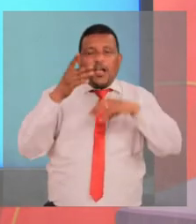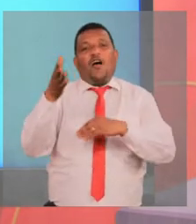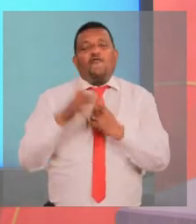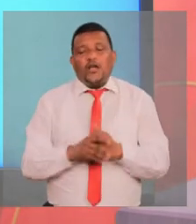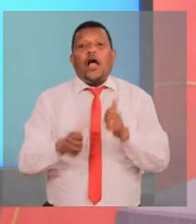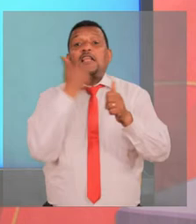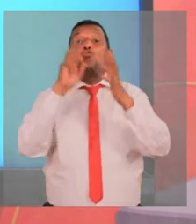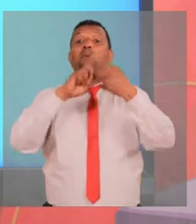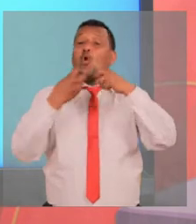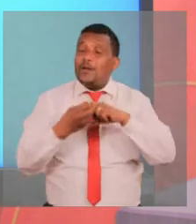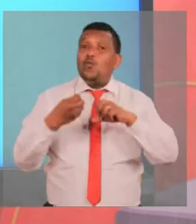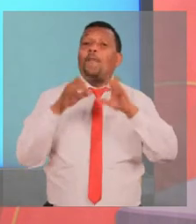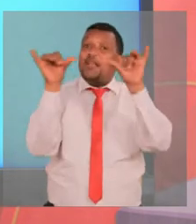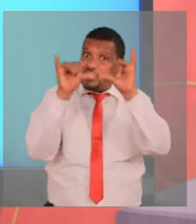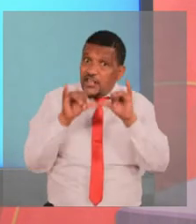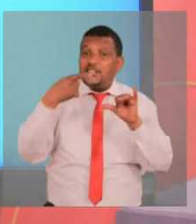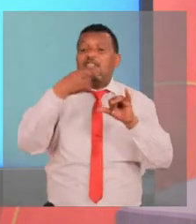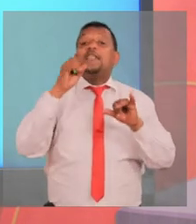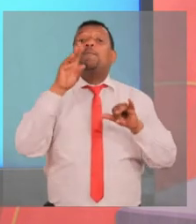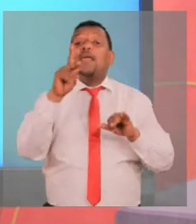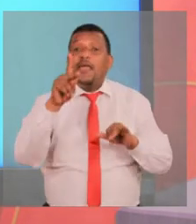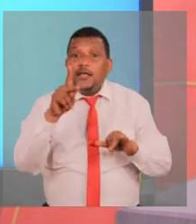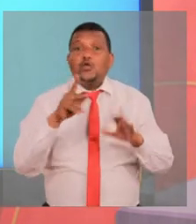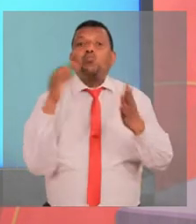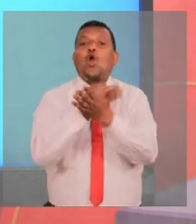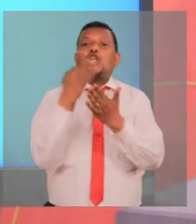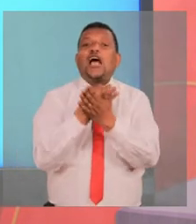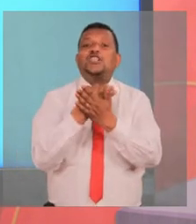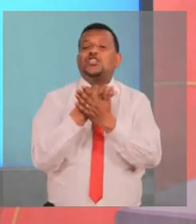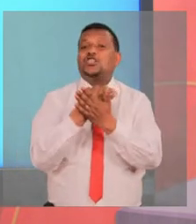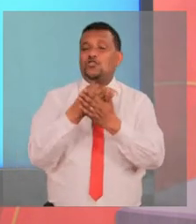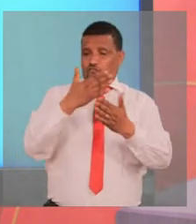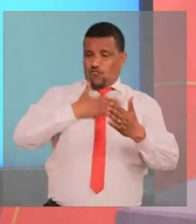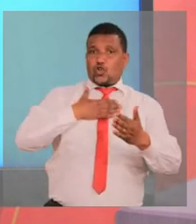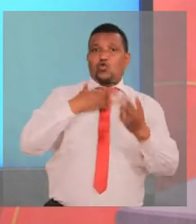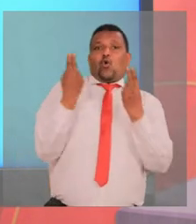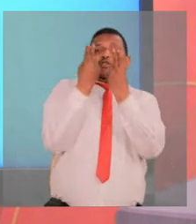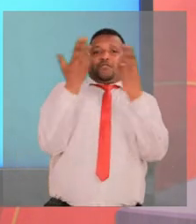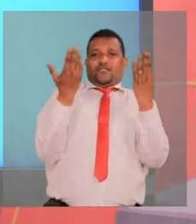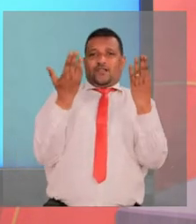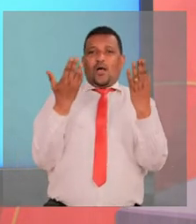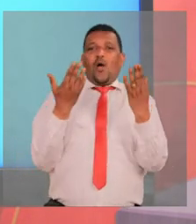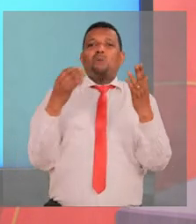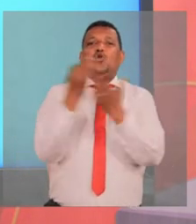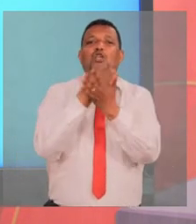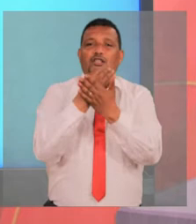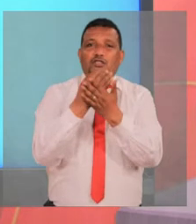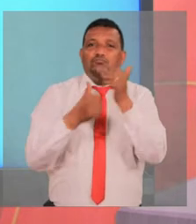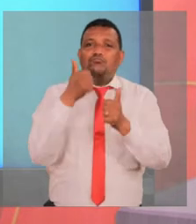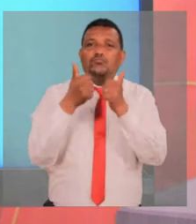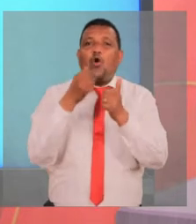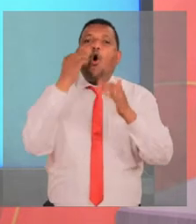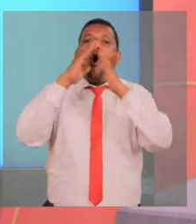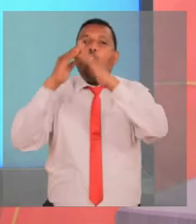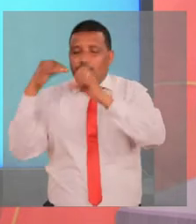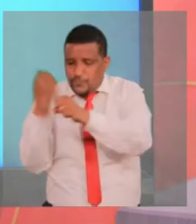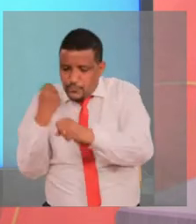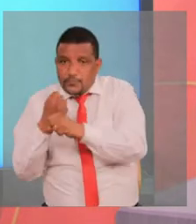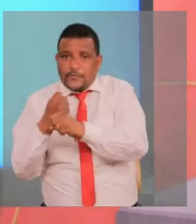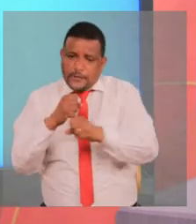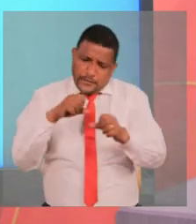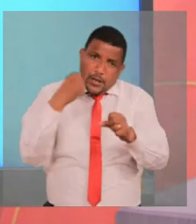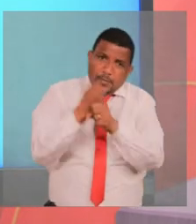कि अनदर प्रोबलम आफ मेजरिंग जीडीपी इज प्रोडक्शन फॉर सेल्फ कॉन्फिडेंस स्पीच आफ ट्विस्ट इन होम इन